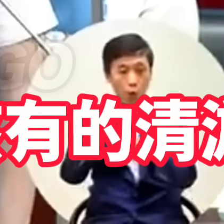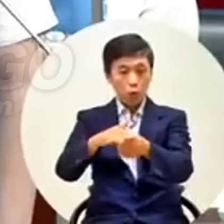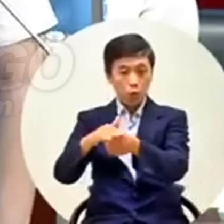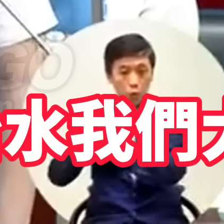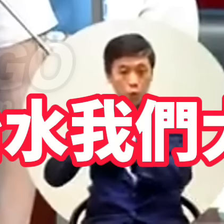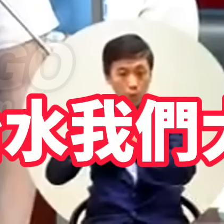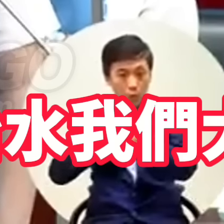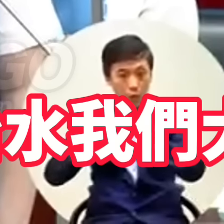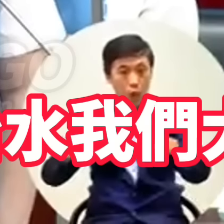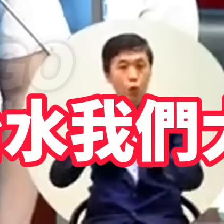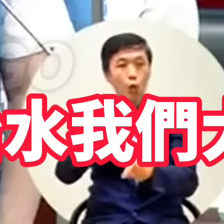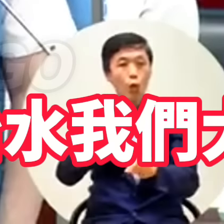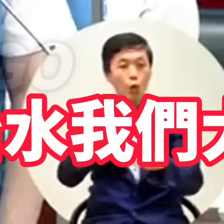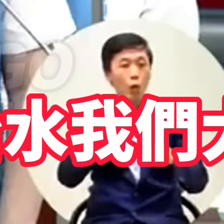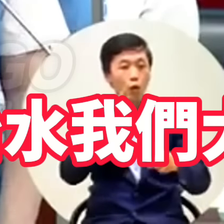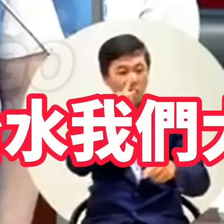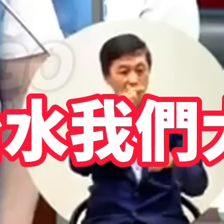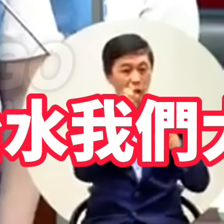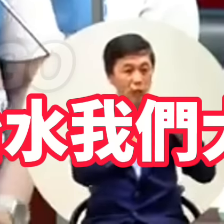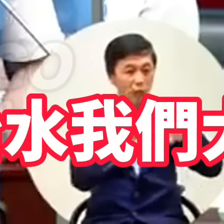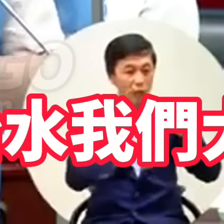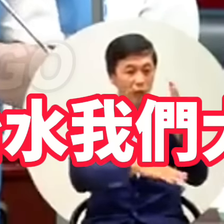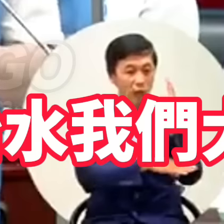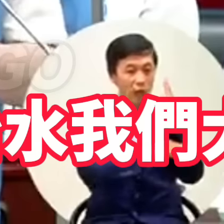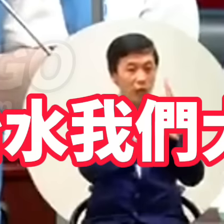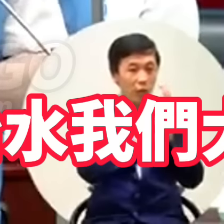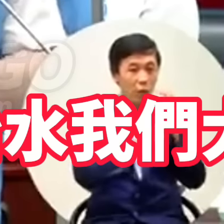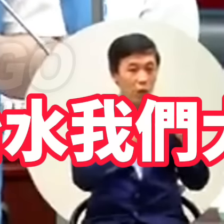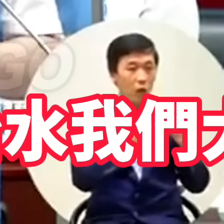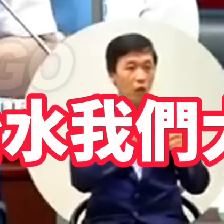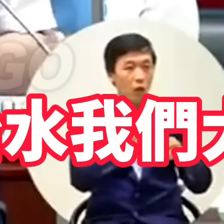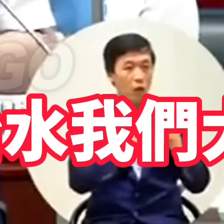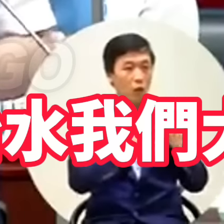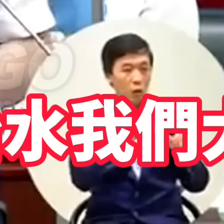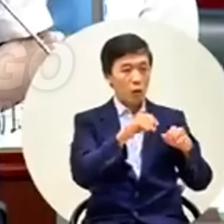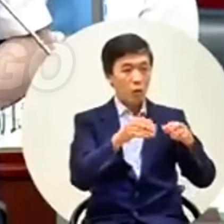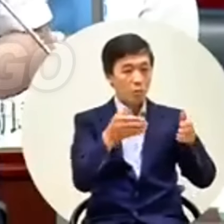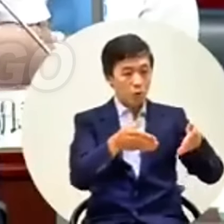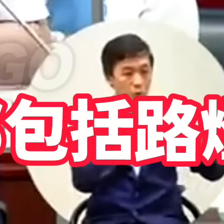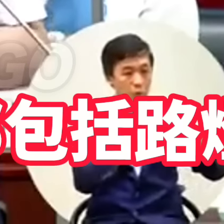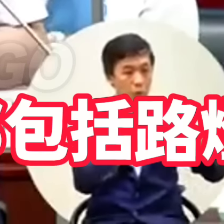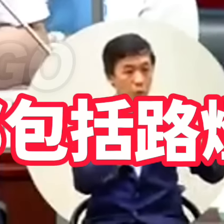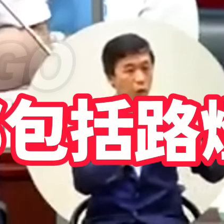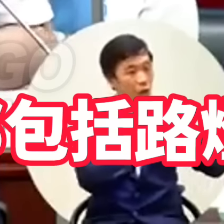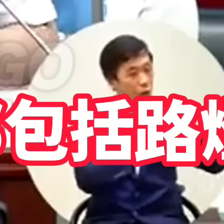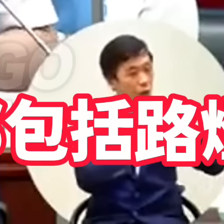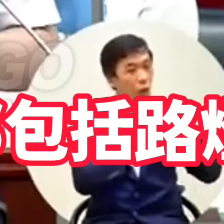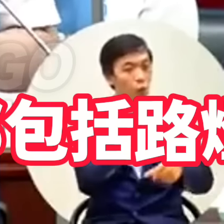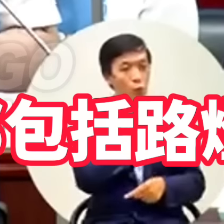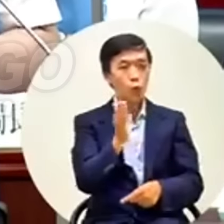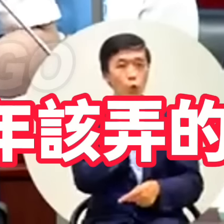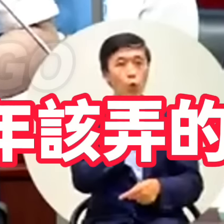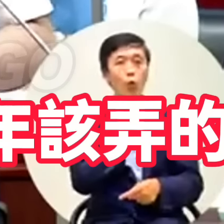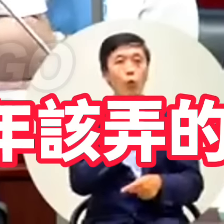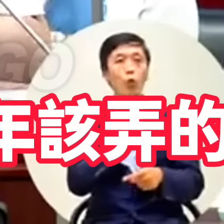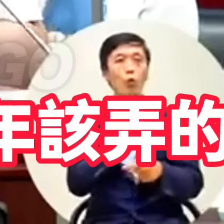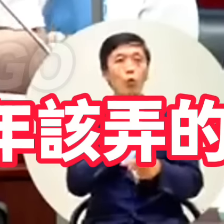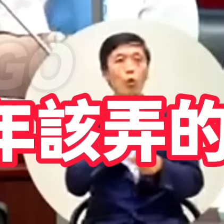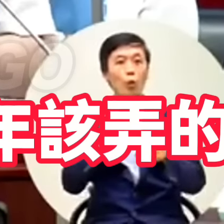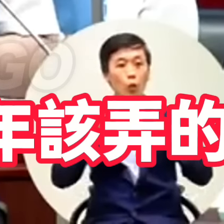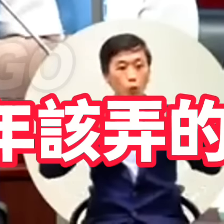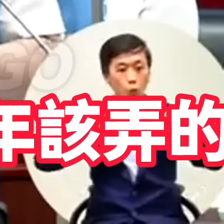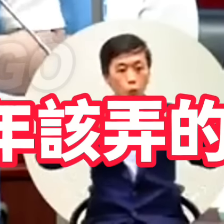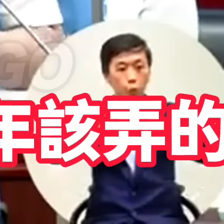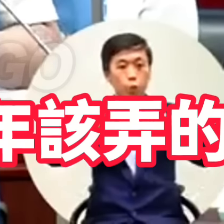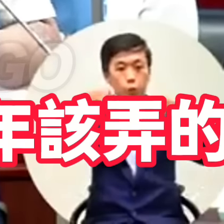理，该有的这一些治水，我们大概也治了一半。那包括路灯，我们也把